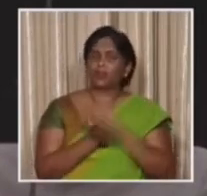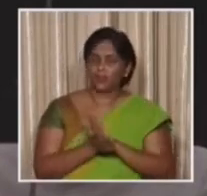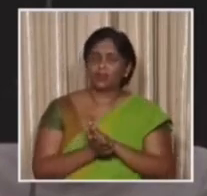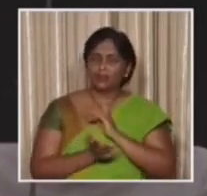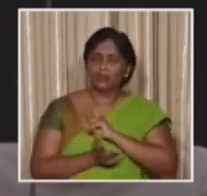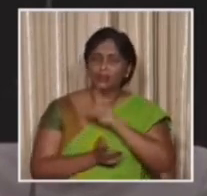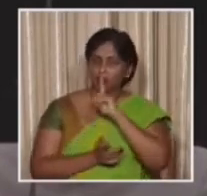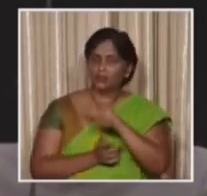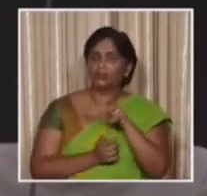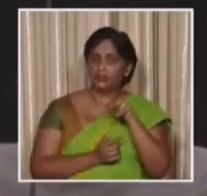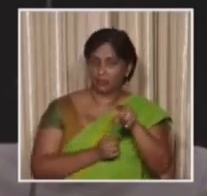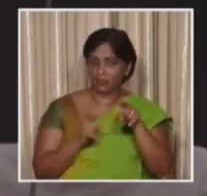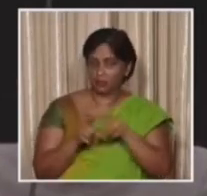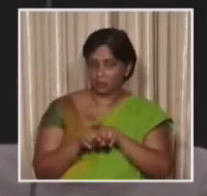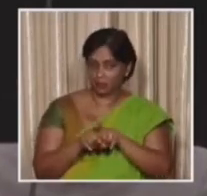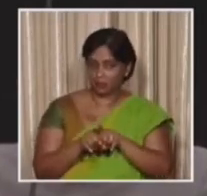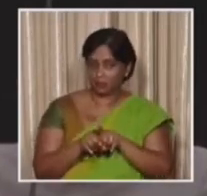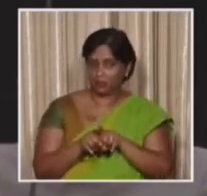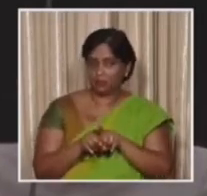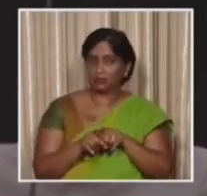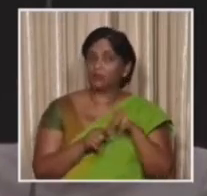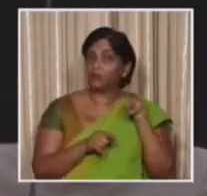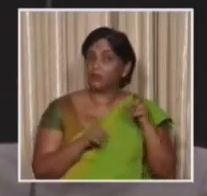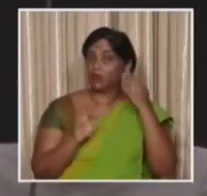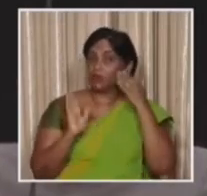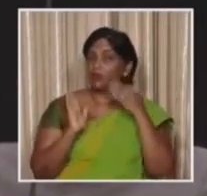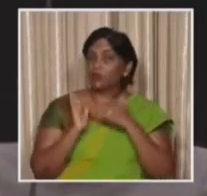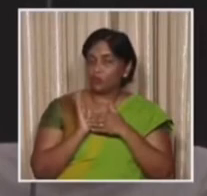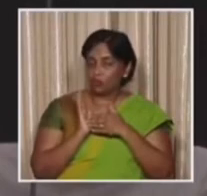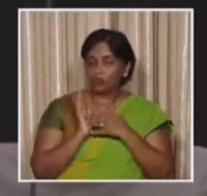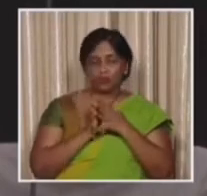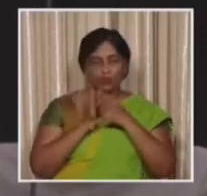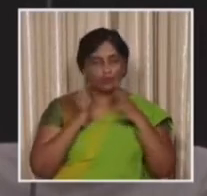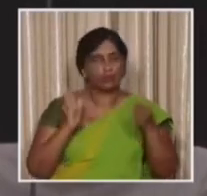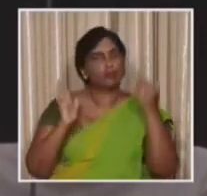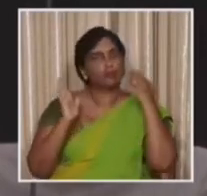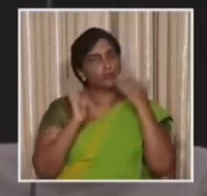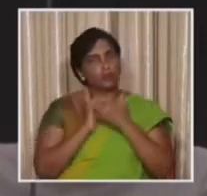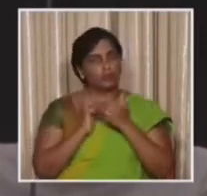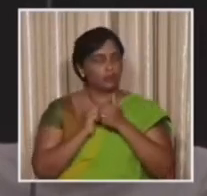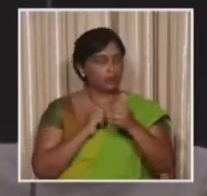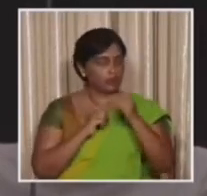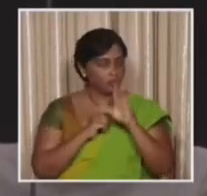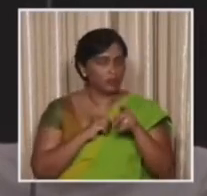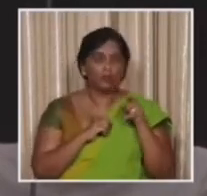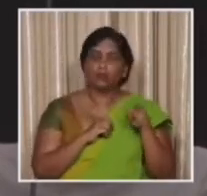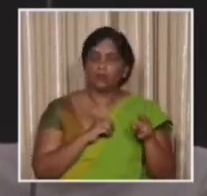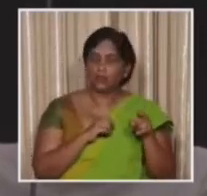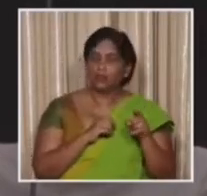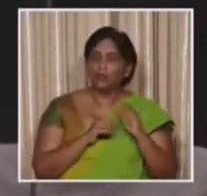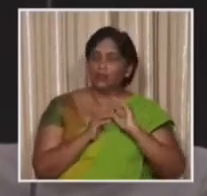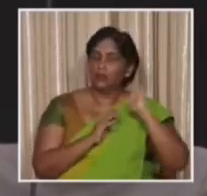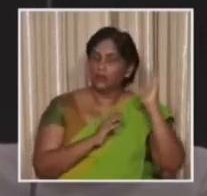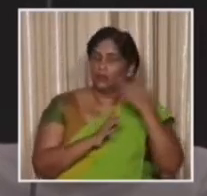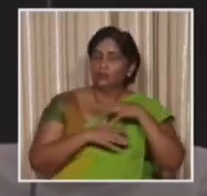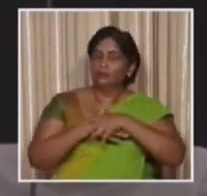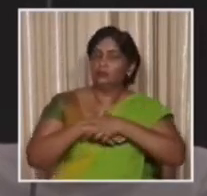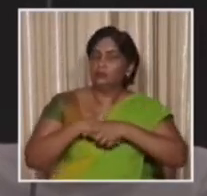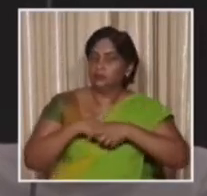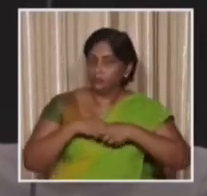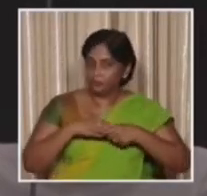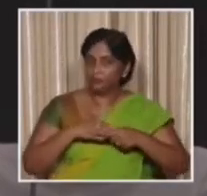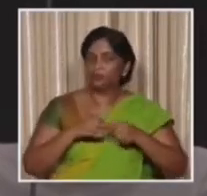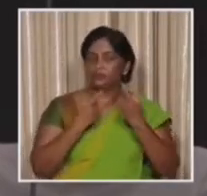வரவு செலவு திட்ட உரையில நீங்கள் இந்த விடயத்தை உள்வாங்கிக் கொள்ள வேண்டும். எல்லா இனத்தவர்களுடைய வழிபாட்டு தலங்களுக்கும் ஒரு பூஜா ஒப்பு என்கின்ற விசேட ஒப்பினை